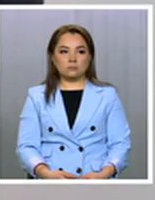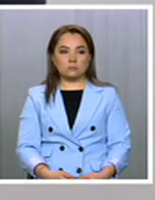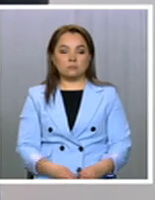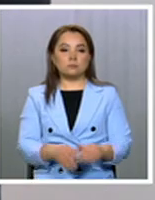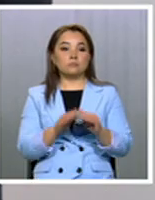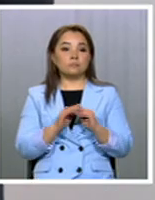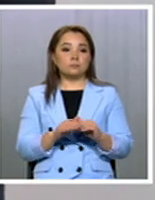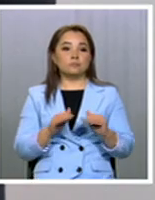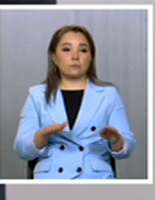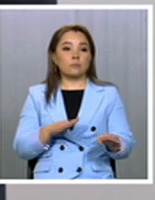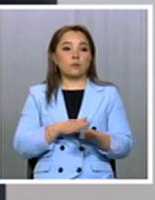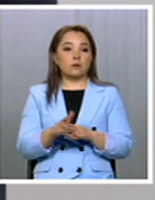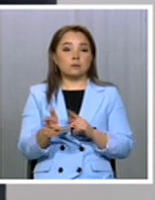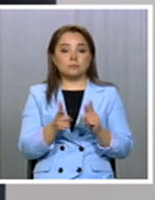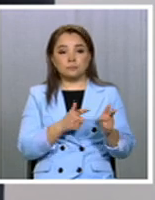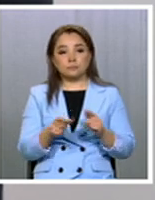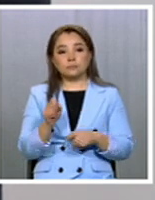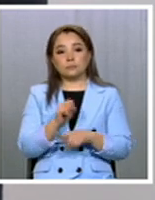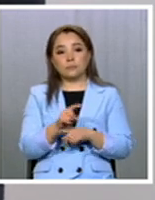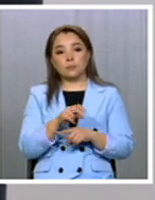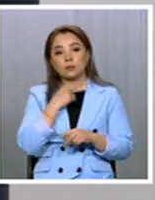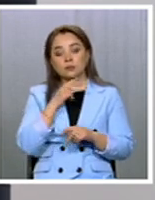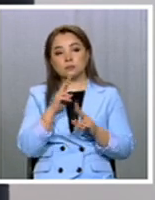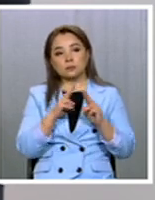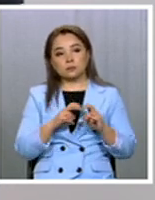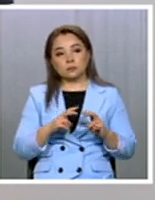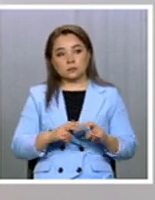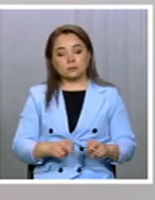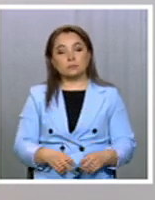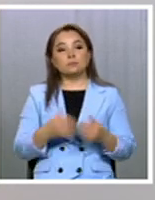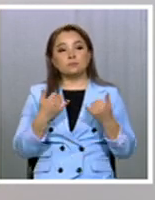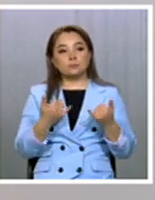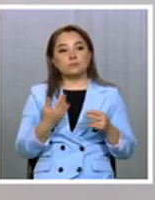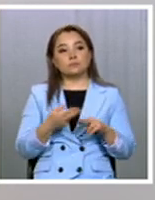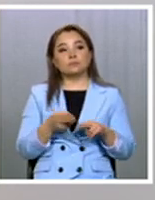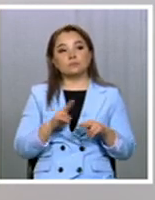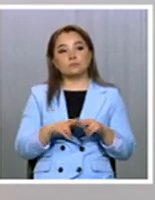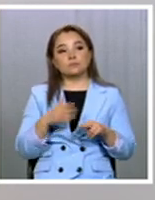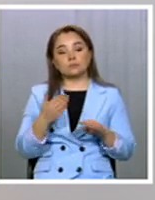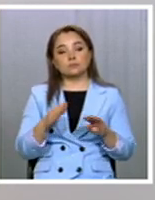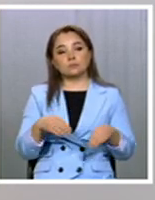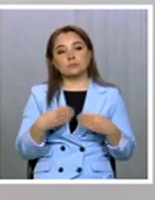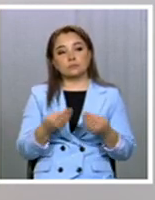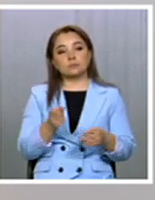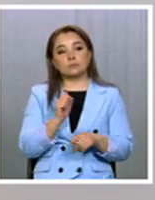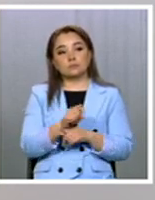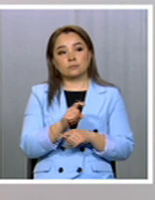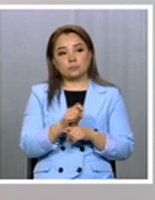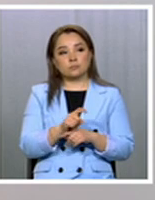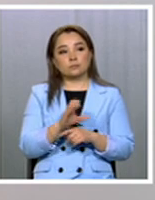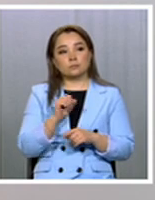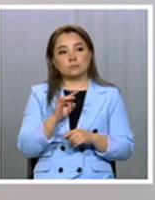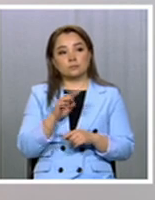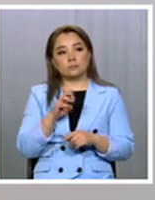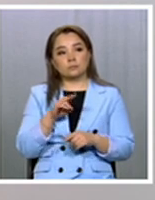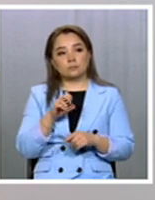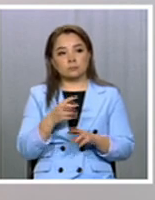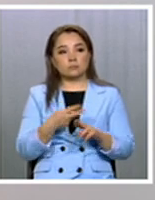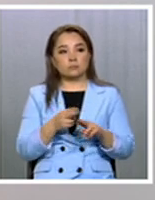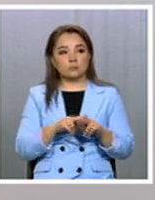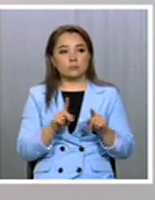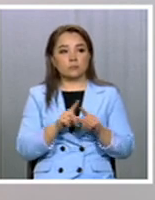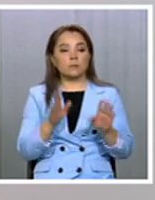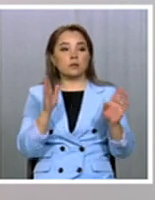Балалар орындап болсақ, тапсырманы тексерейік. Сонымен сіздерге берілген тапсырма сарқылмайтын